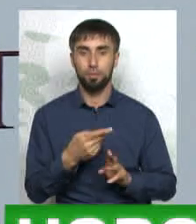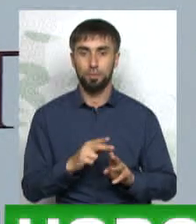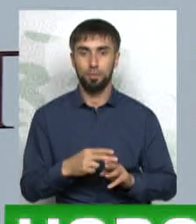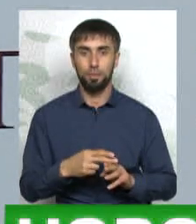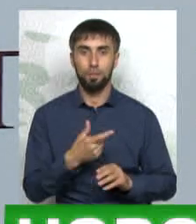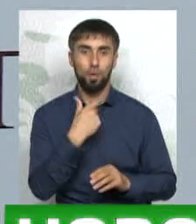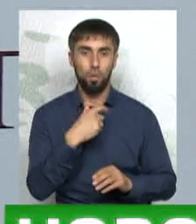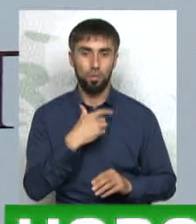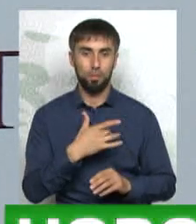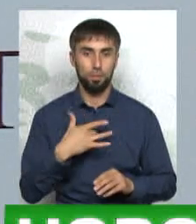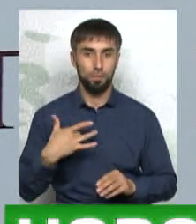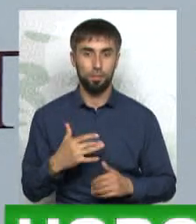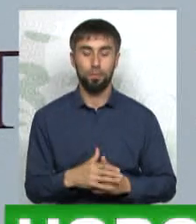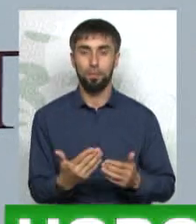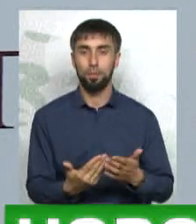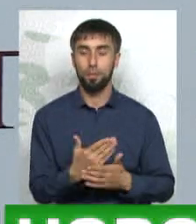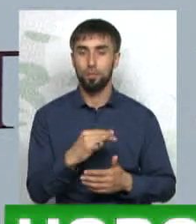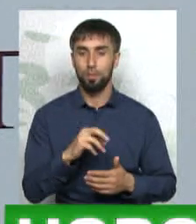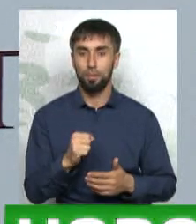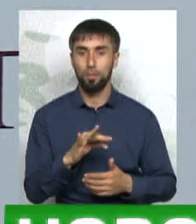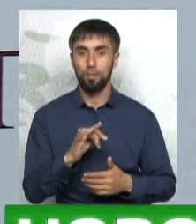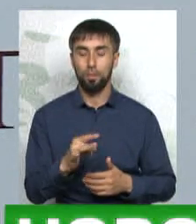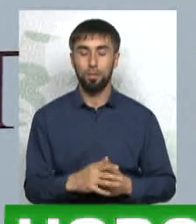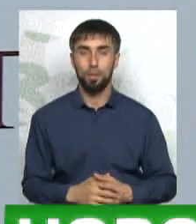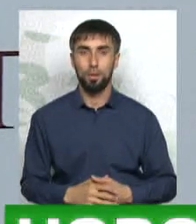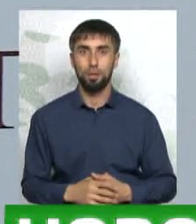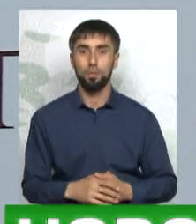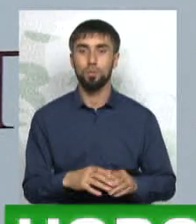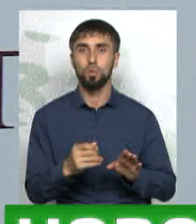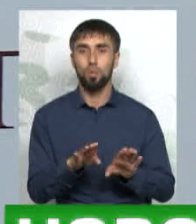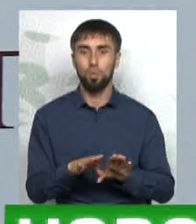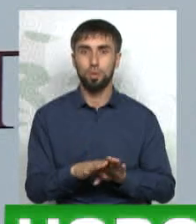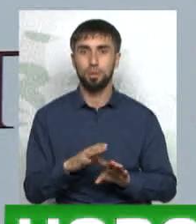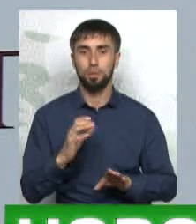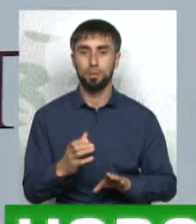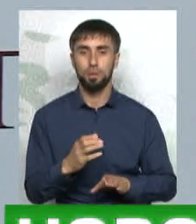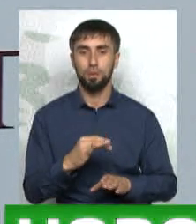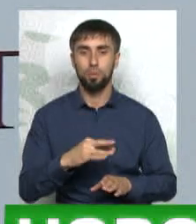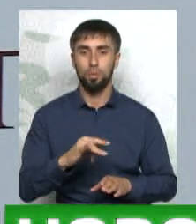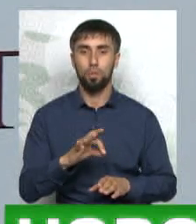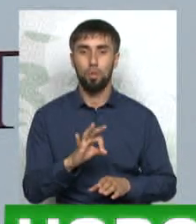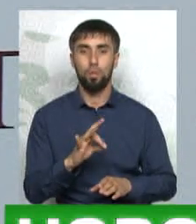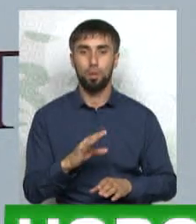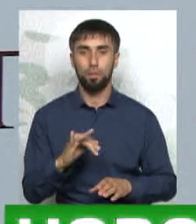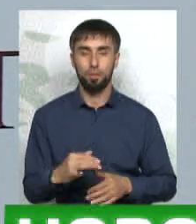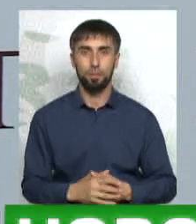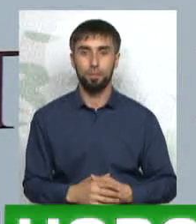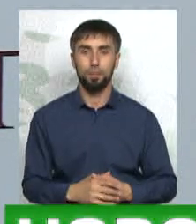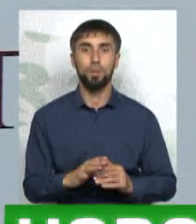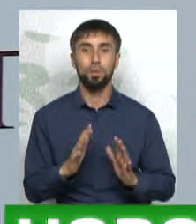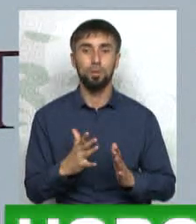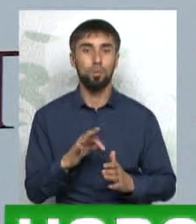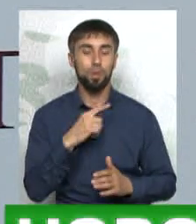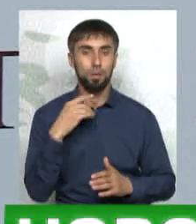пути. Симптомы нового варианта штамма омикрон схожи с симптомами ОРВИ. Ситуация